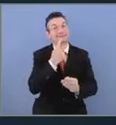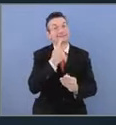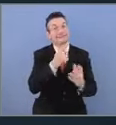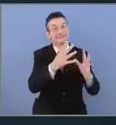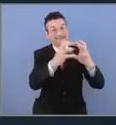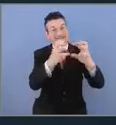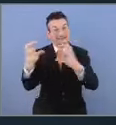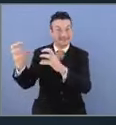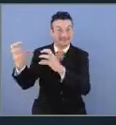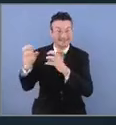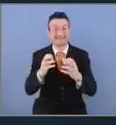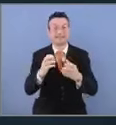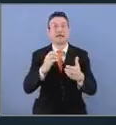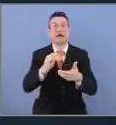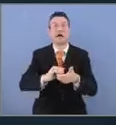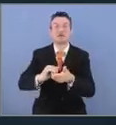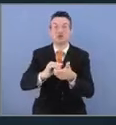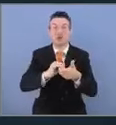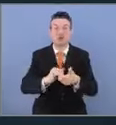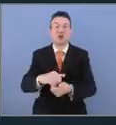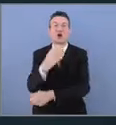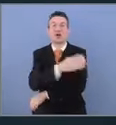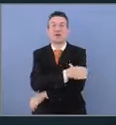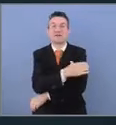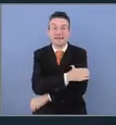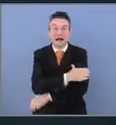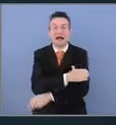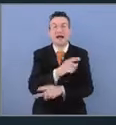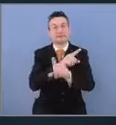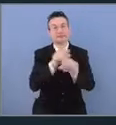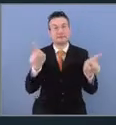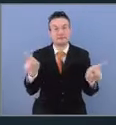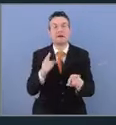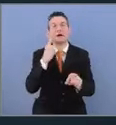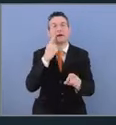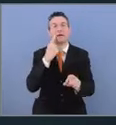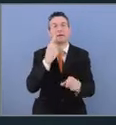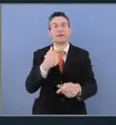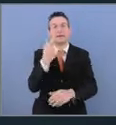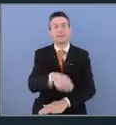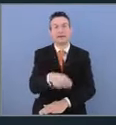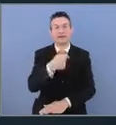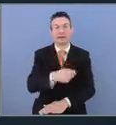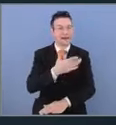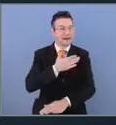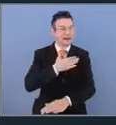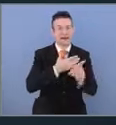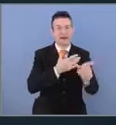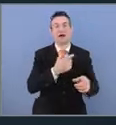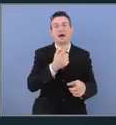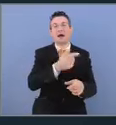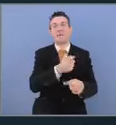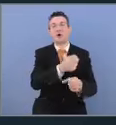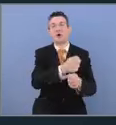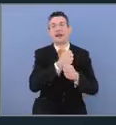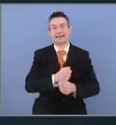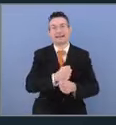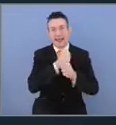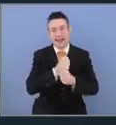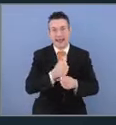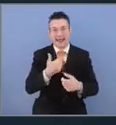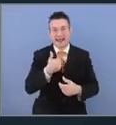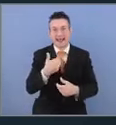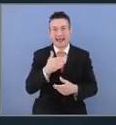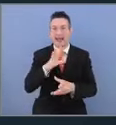presidente della mia commissione, ma nostra per quanto ci riguarda, per tutte le deleghe che ho in carico all'interno della giunta